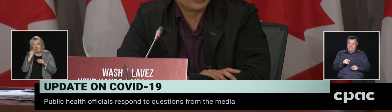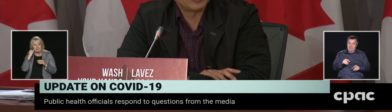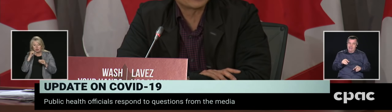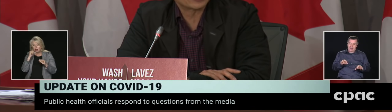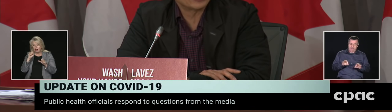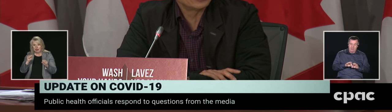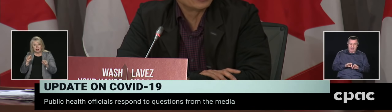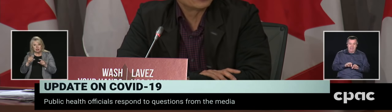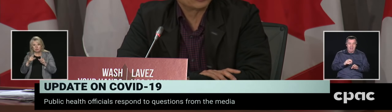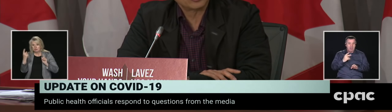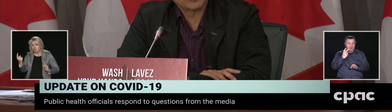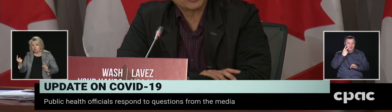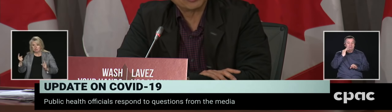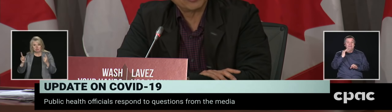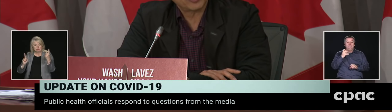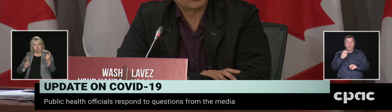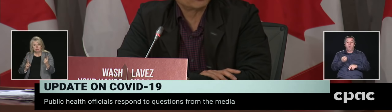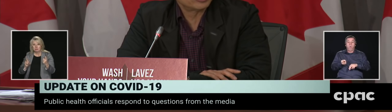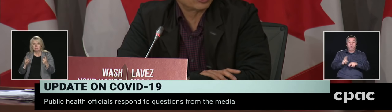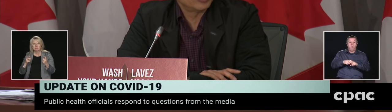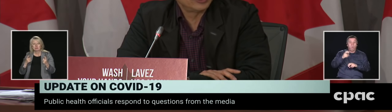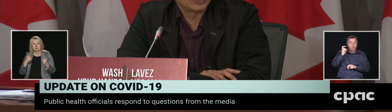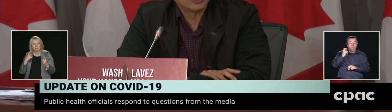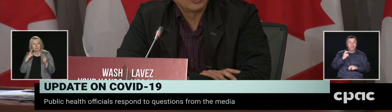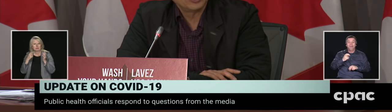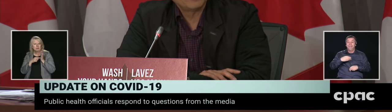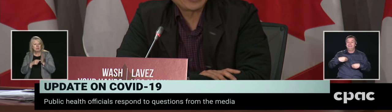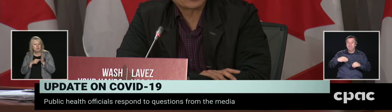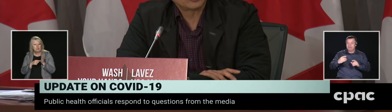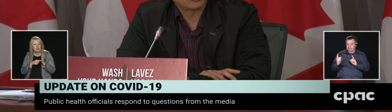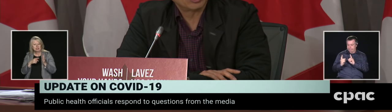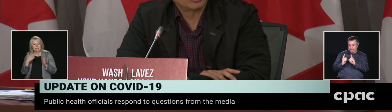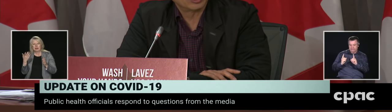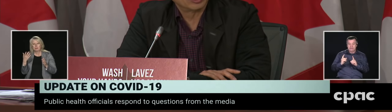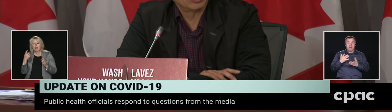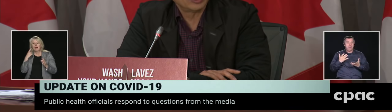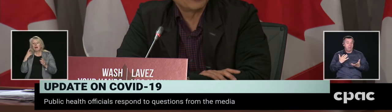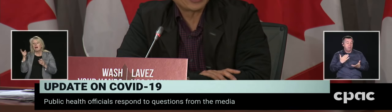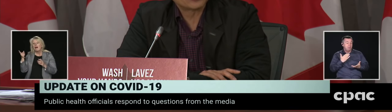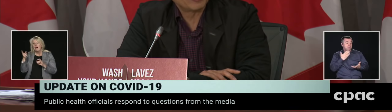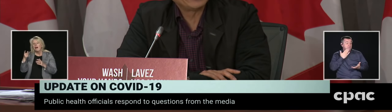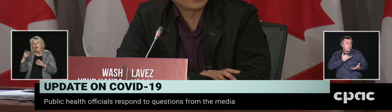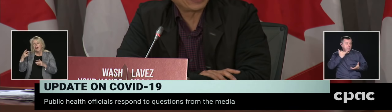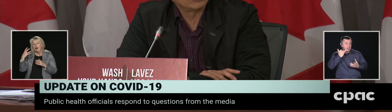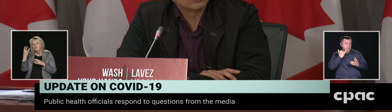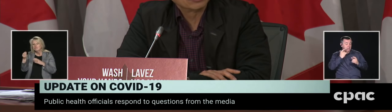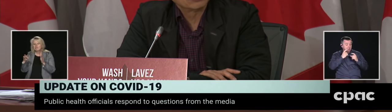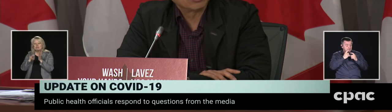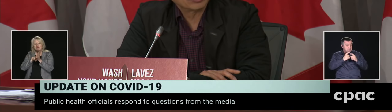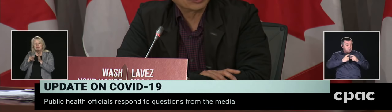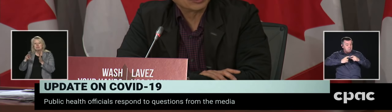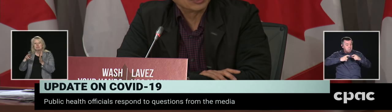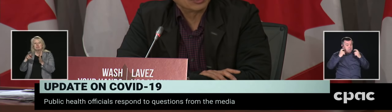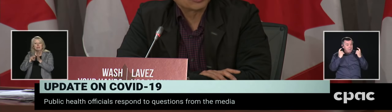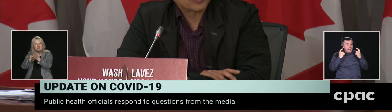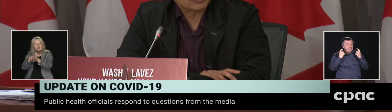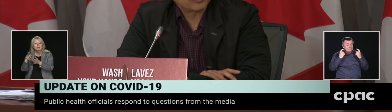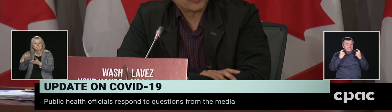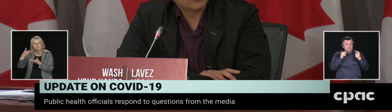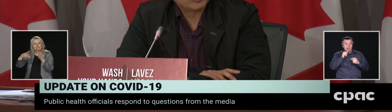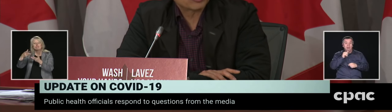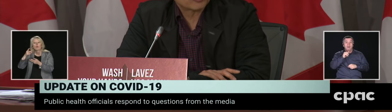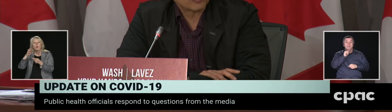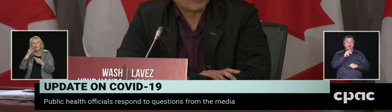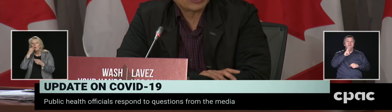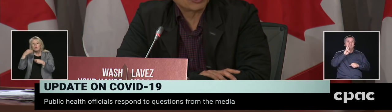commun ou à l'épicerie. C'est une option de porter aussi, comme on dit, un masque non médical. Donc, je pense